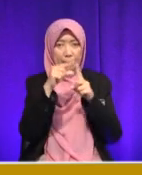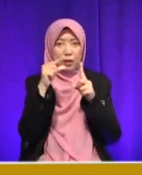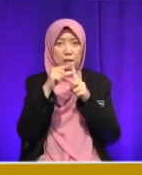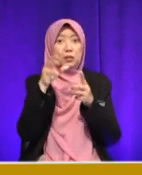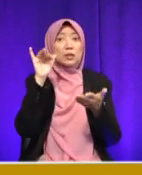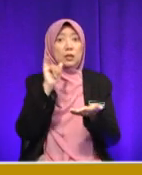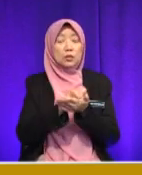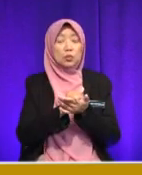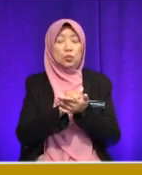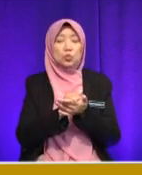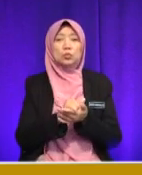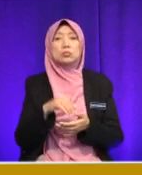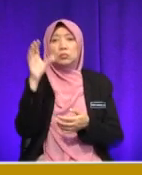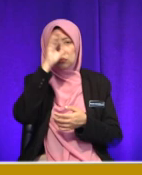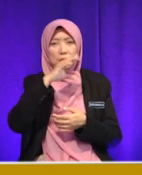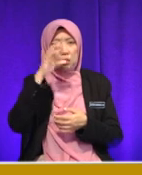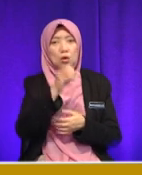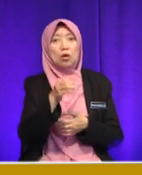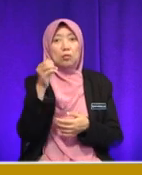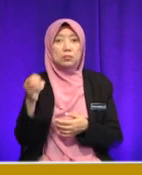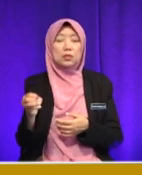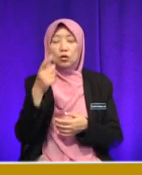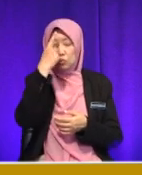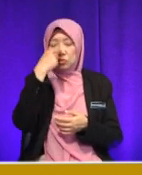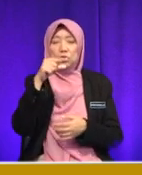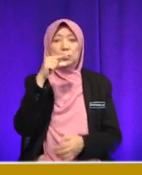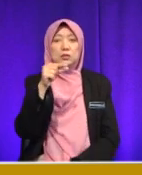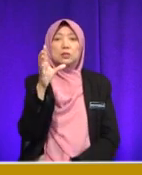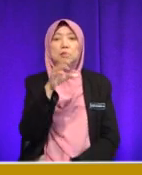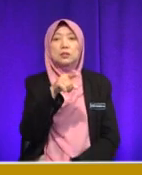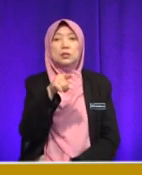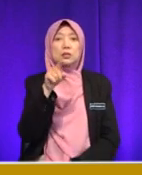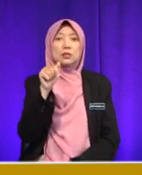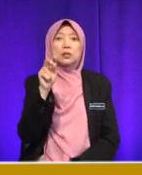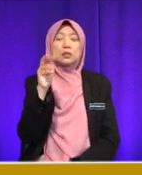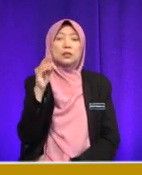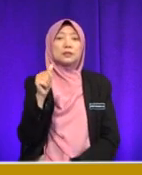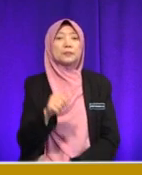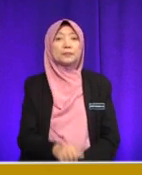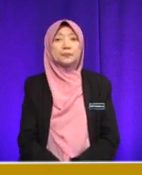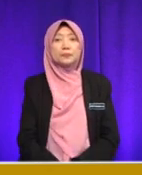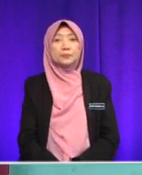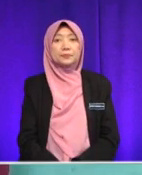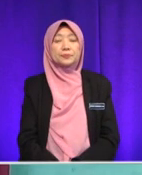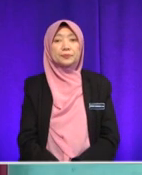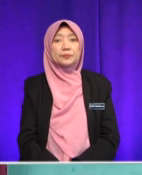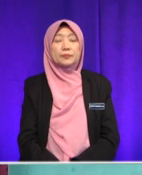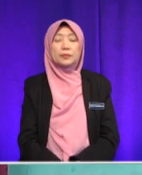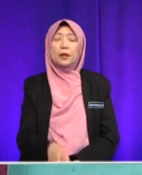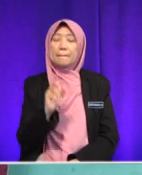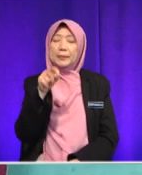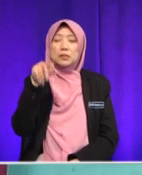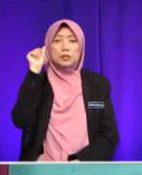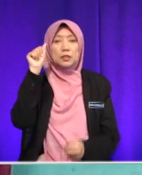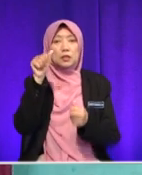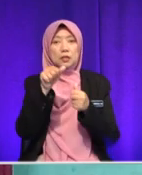Objek, baik. Tentukan objek bagi trapezium G tanda-tanda. Okey, jadi sebenarnya anda kena ingat